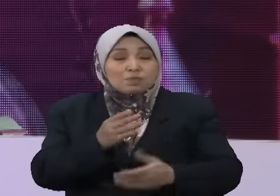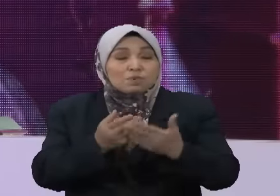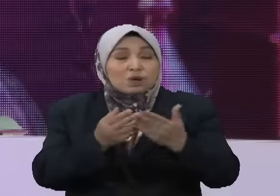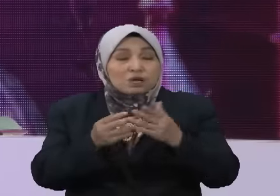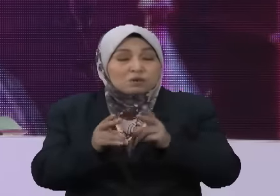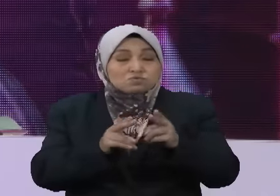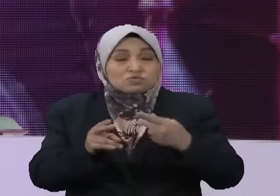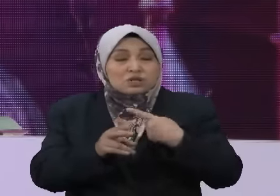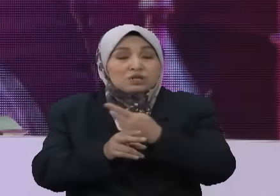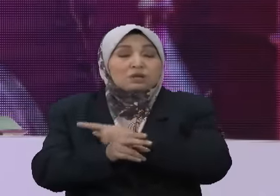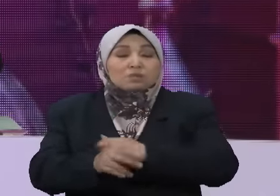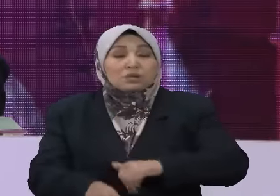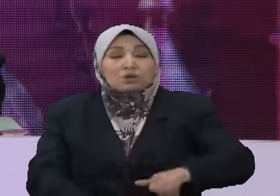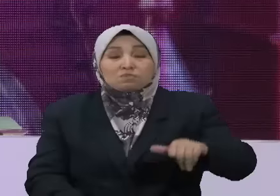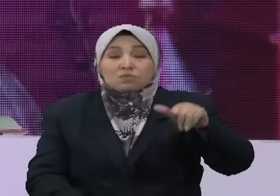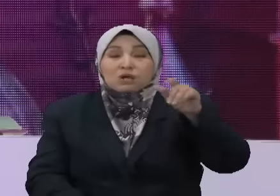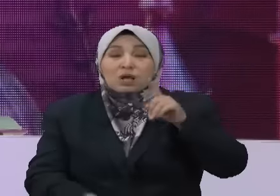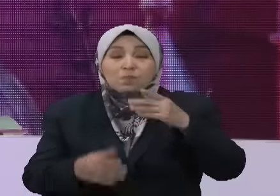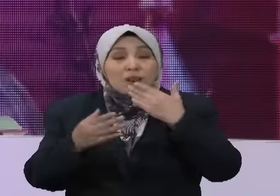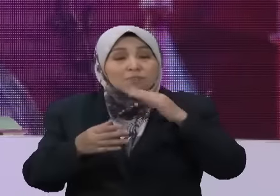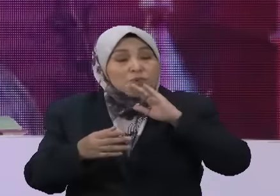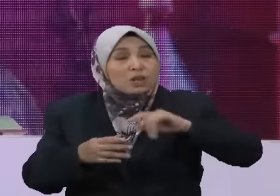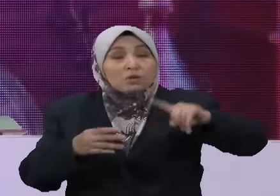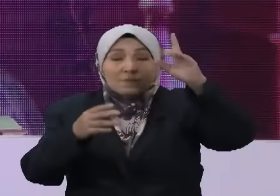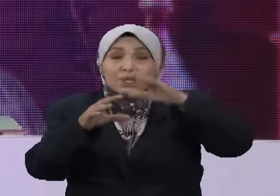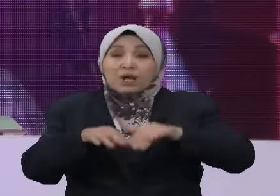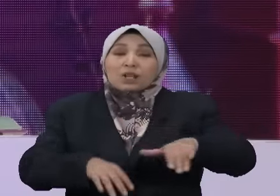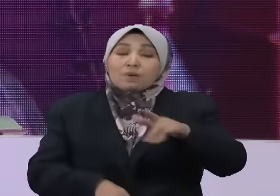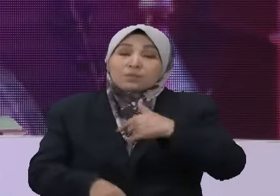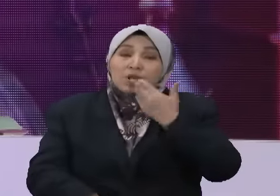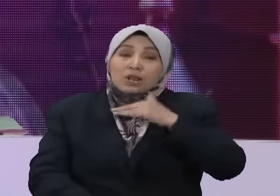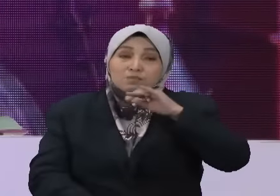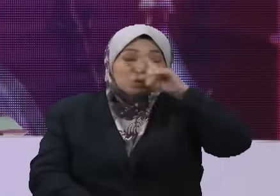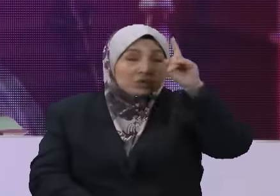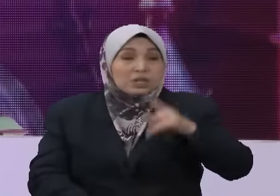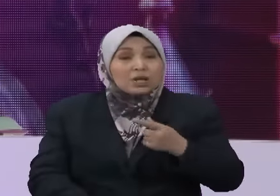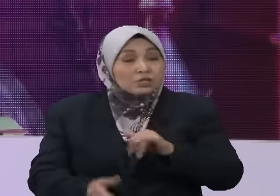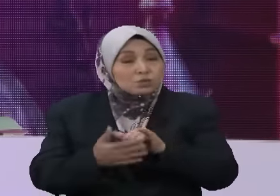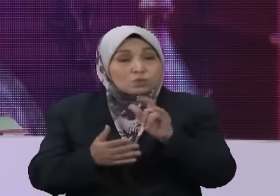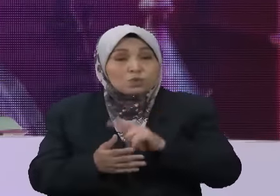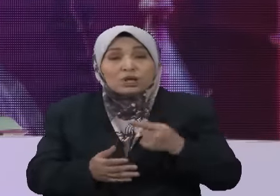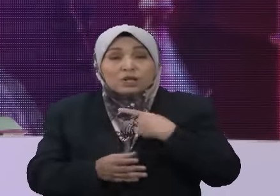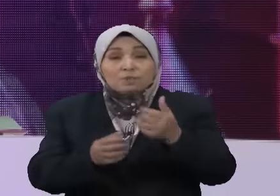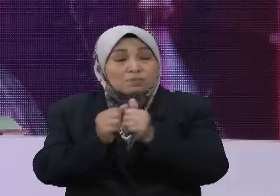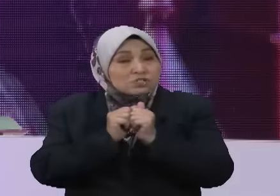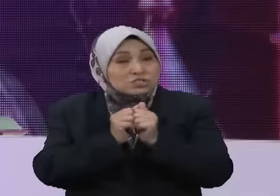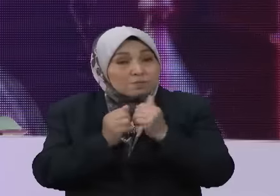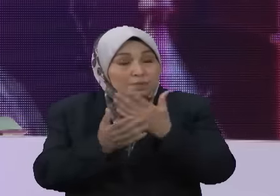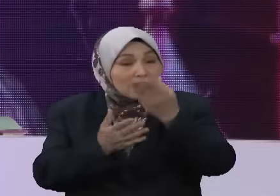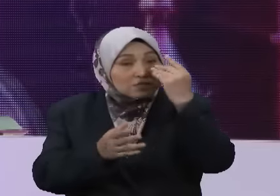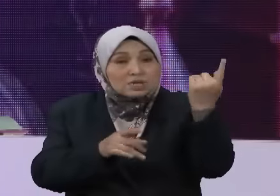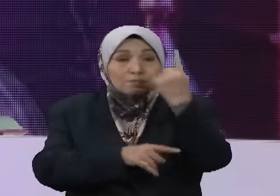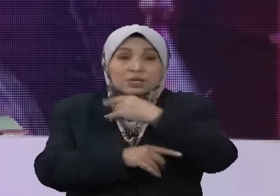semua ya Allah amin ya rabbal alamin walhamdulillahi rabbil alamin amin alhamdulillah begitulah kita dapat sama-sama belajar pada hari